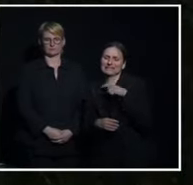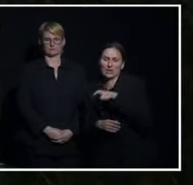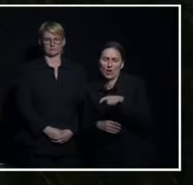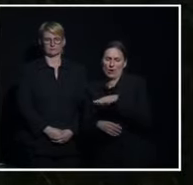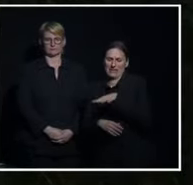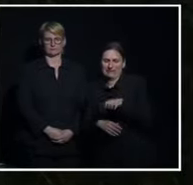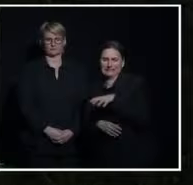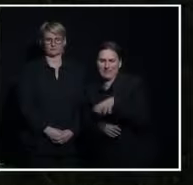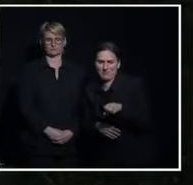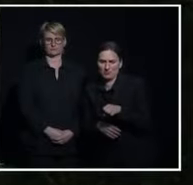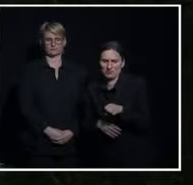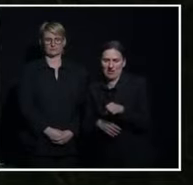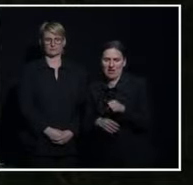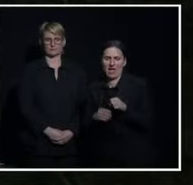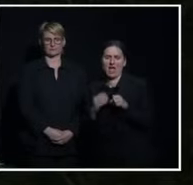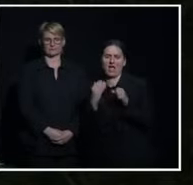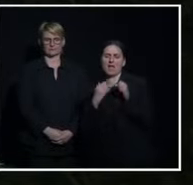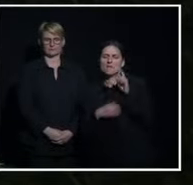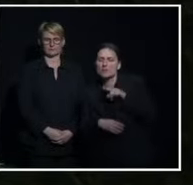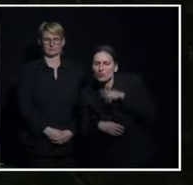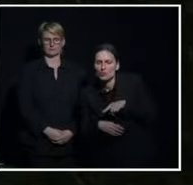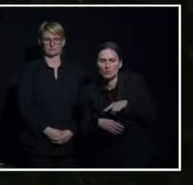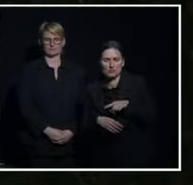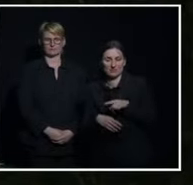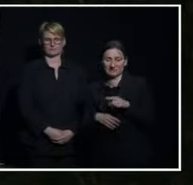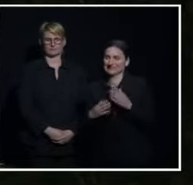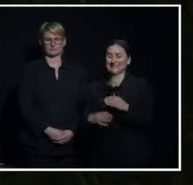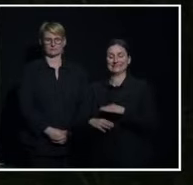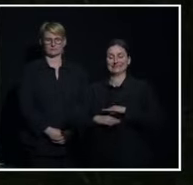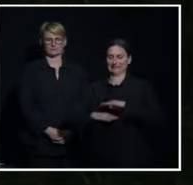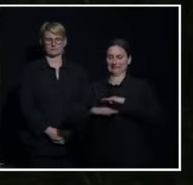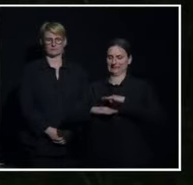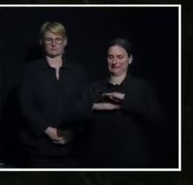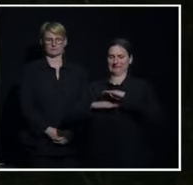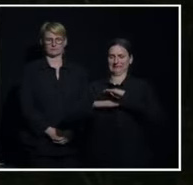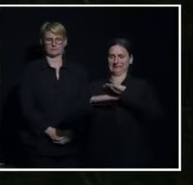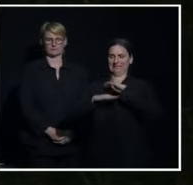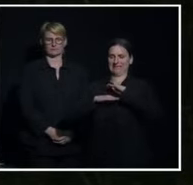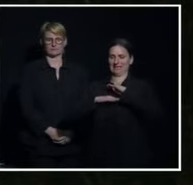und Betrügereien. Es fehlen ihnen vielfach die sittlichen